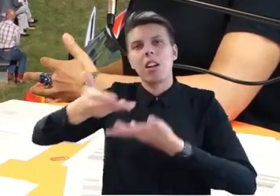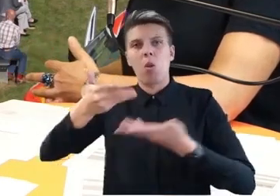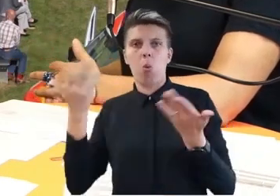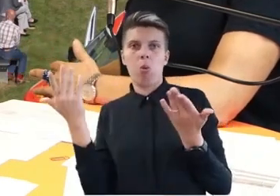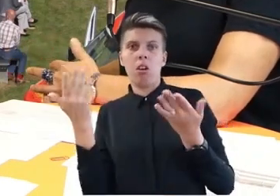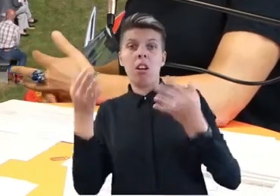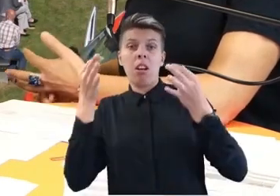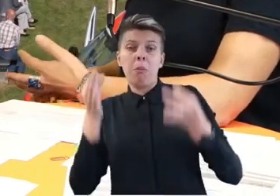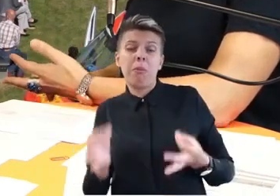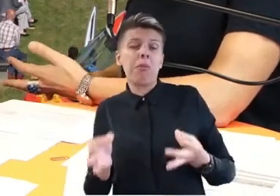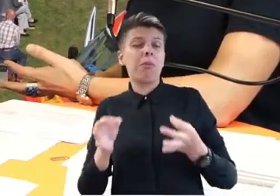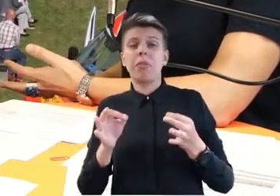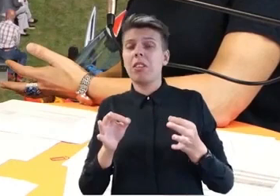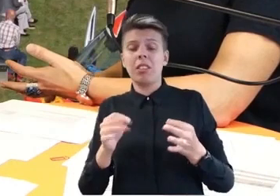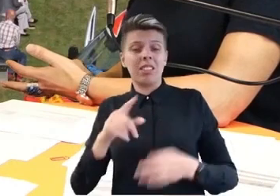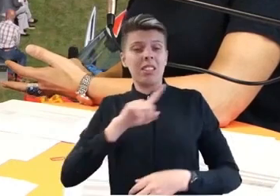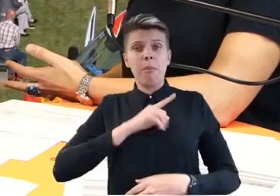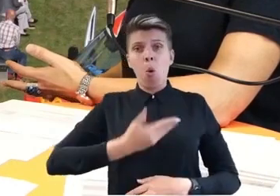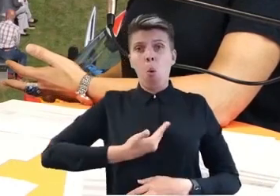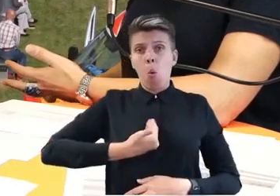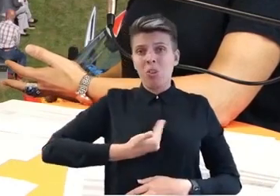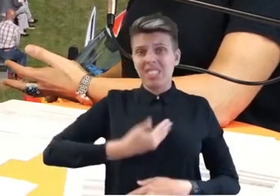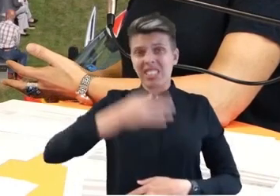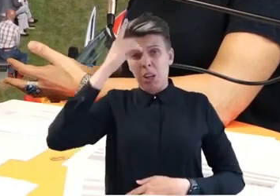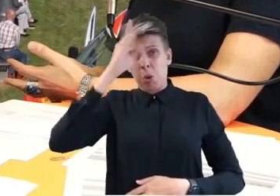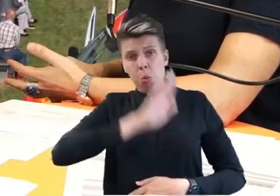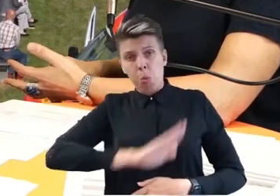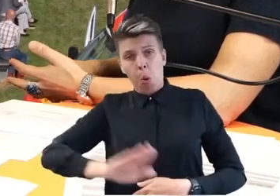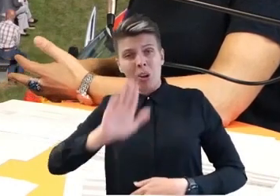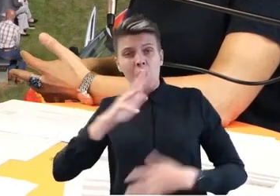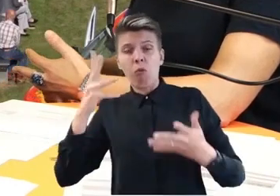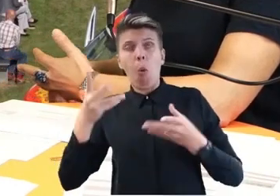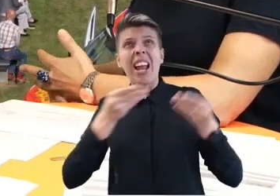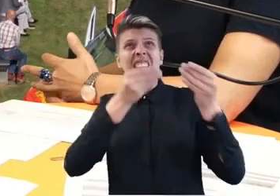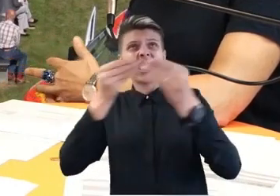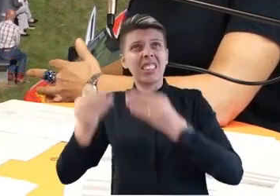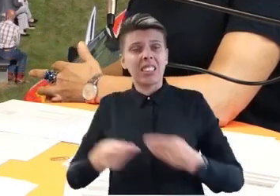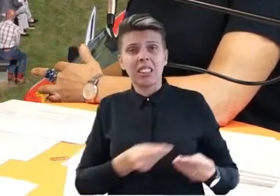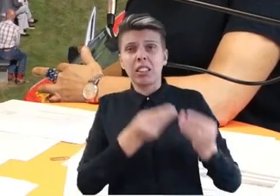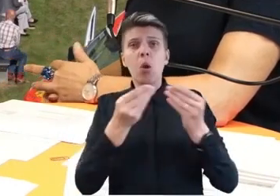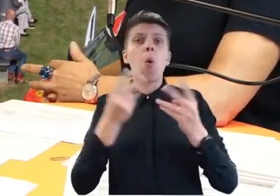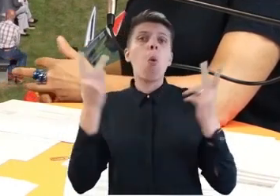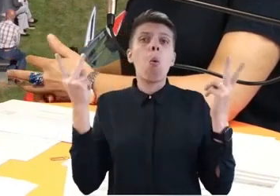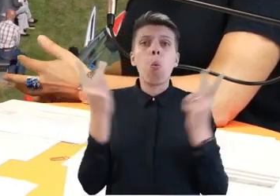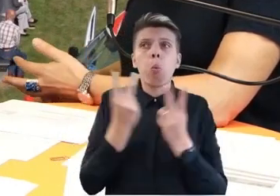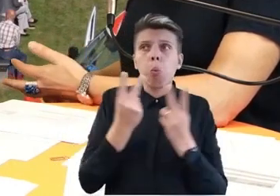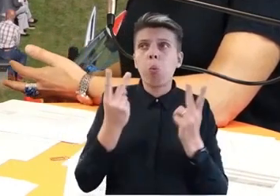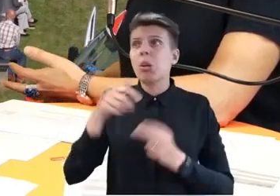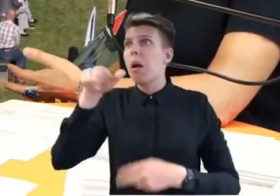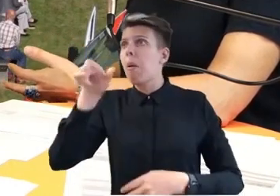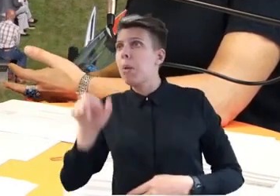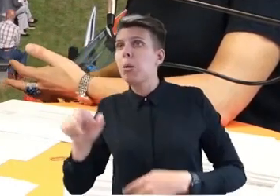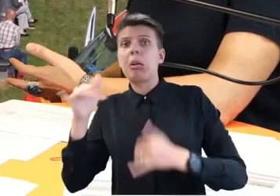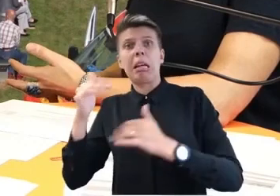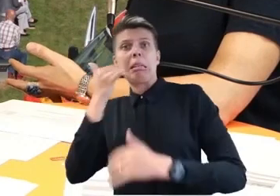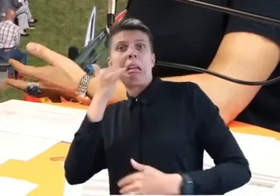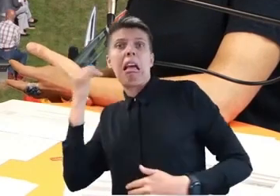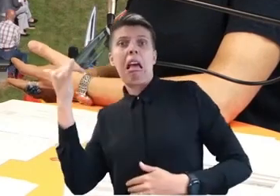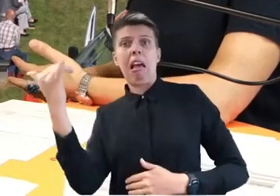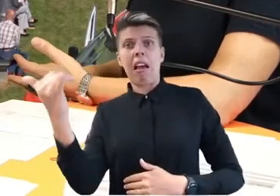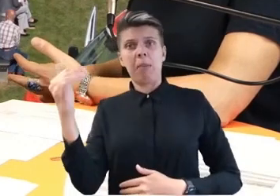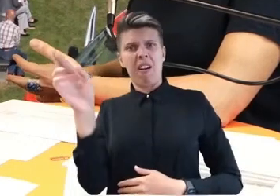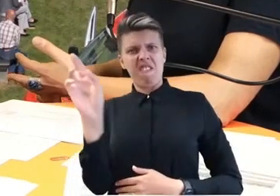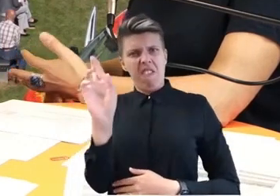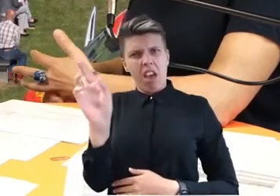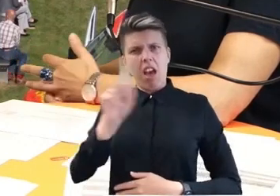sich nicht sicher bin wo in deutschland das richtig hingehört wer in deutschland 24 7 erreichbar ist es sich